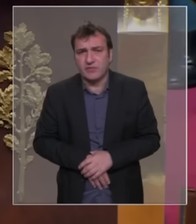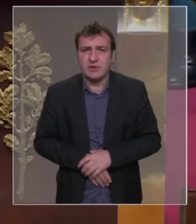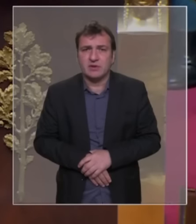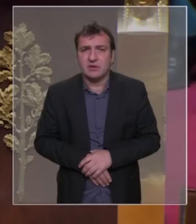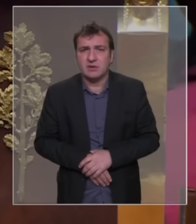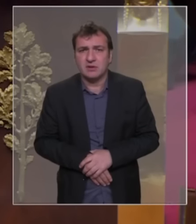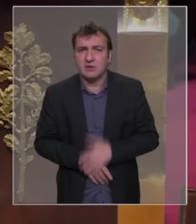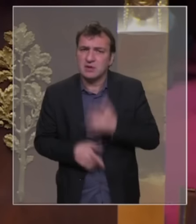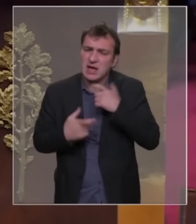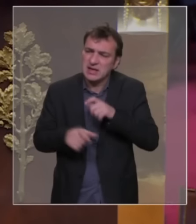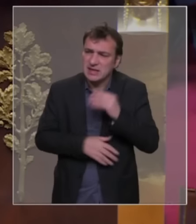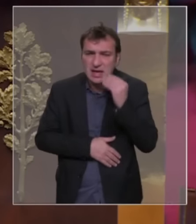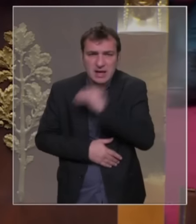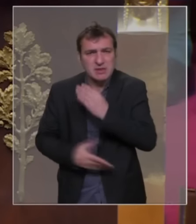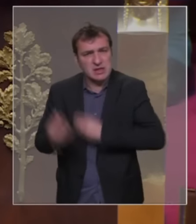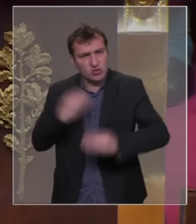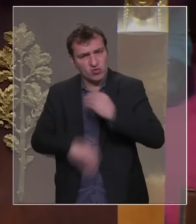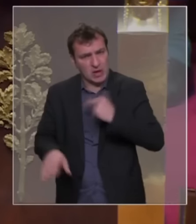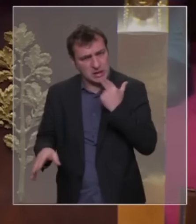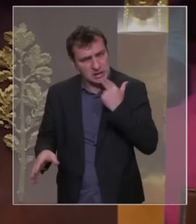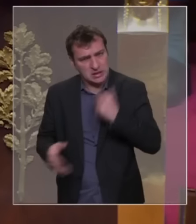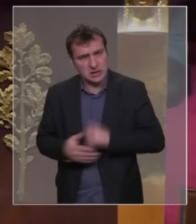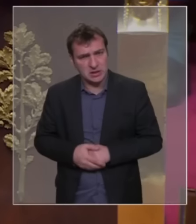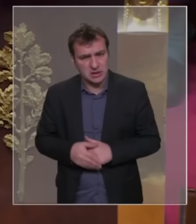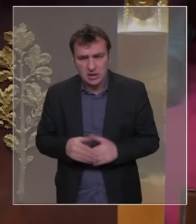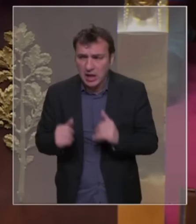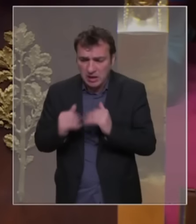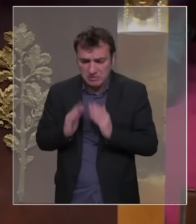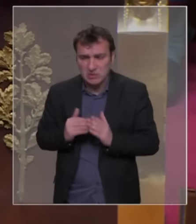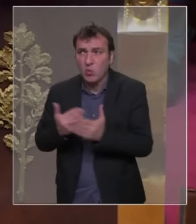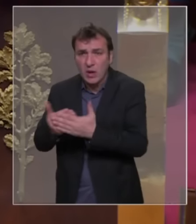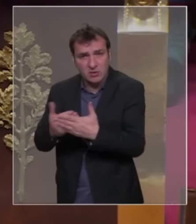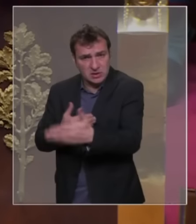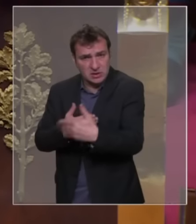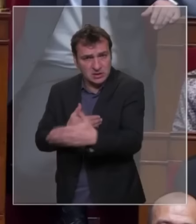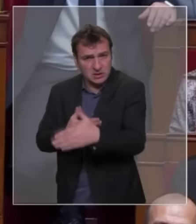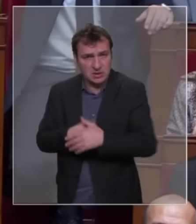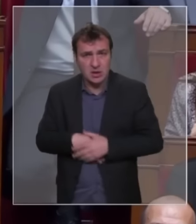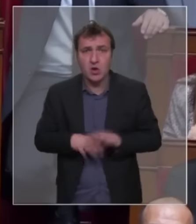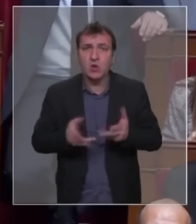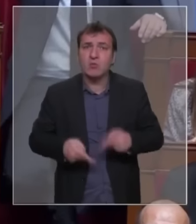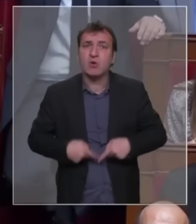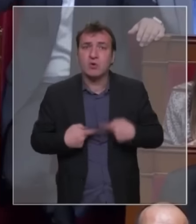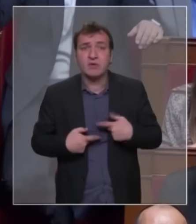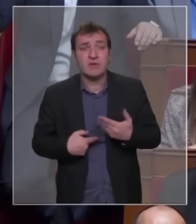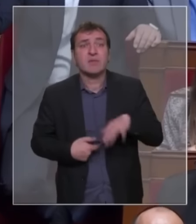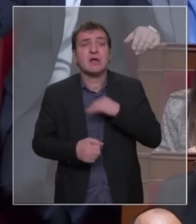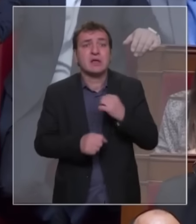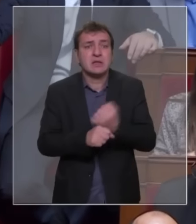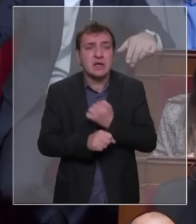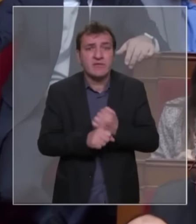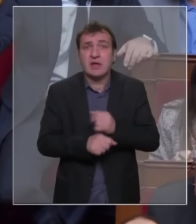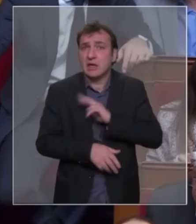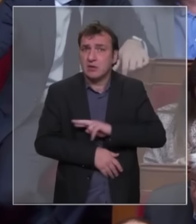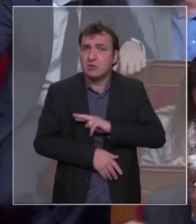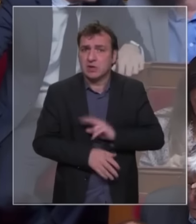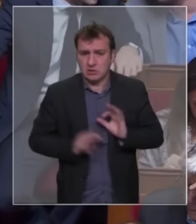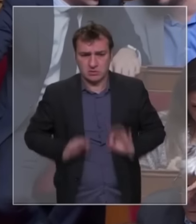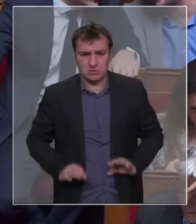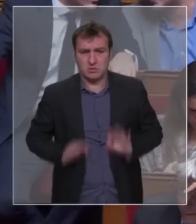L'accès rapide aux soins de qualité, près de chez soi. Comment vivre de son travail et de sa retraite